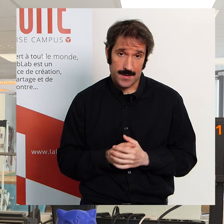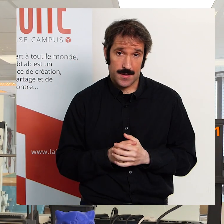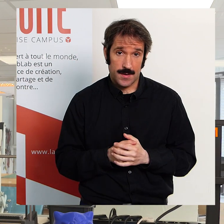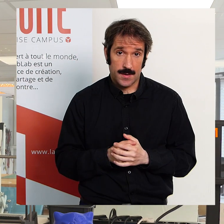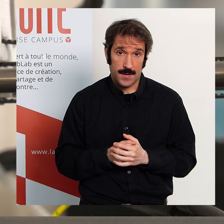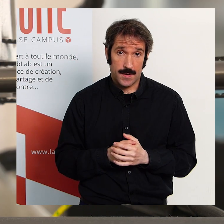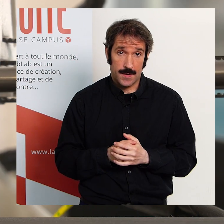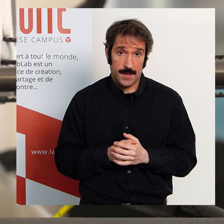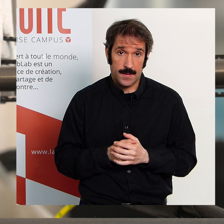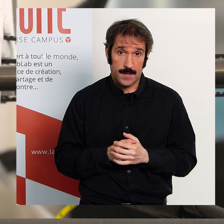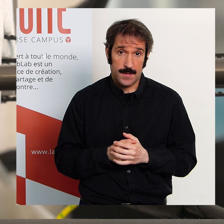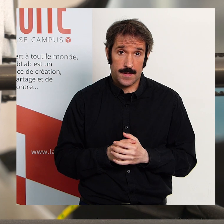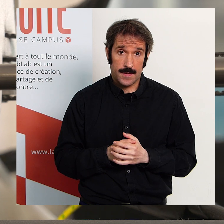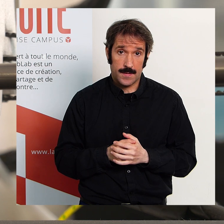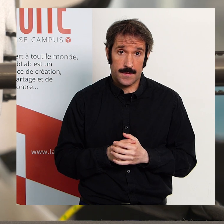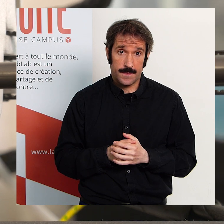qui est en dessous.